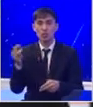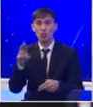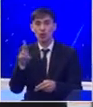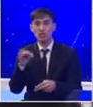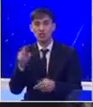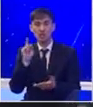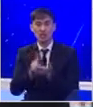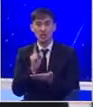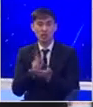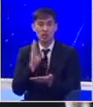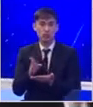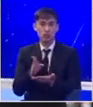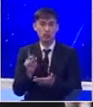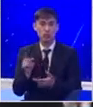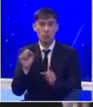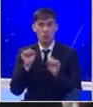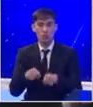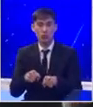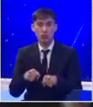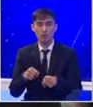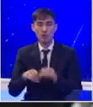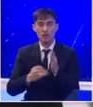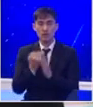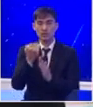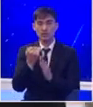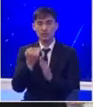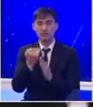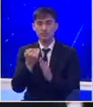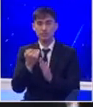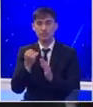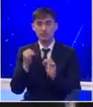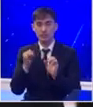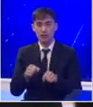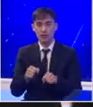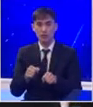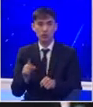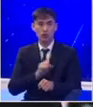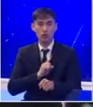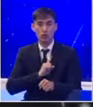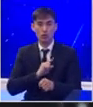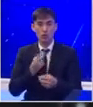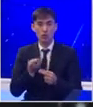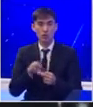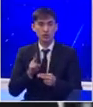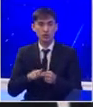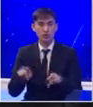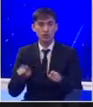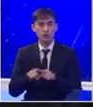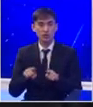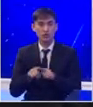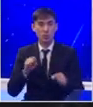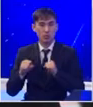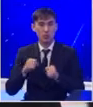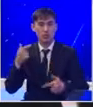будет доказывать то, что они тоже могут и выше прыгнуть. Вот. И мы ждем очень такого